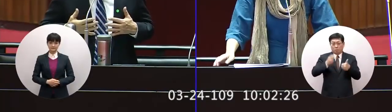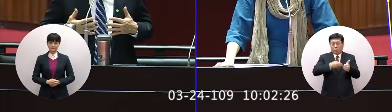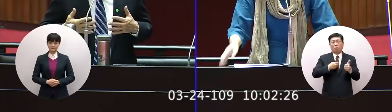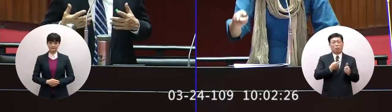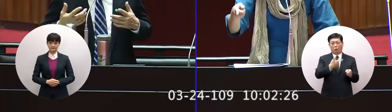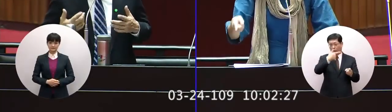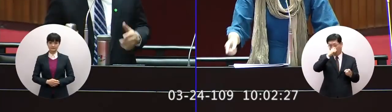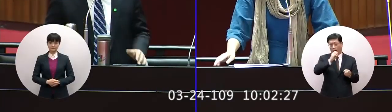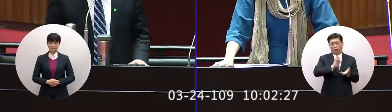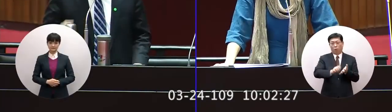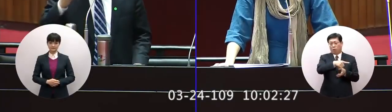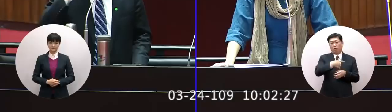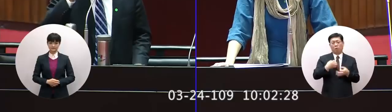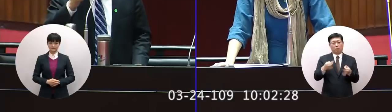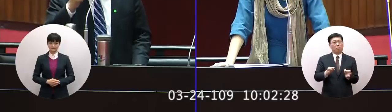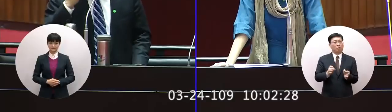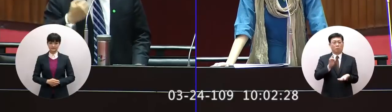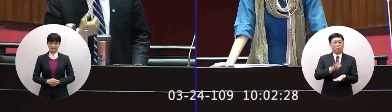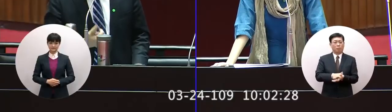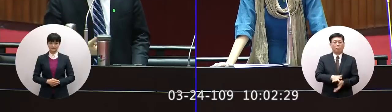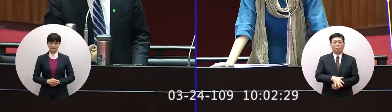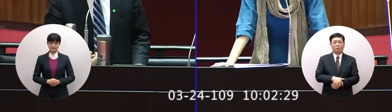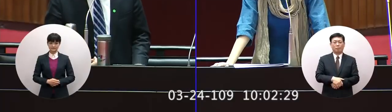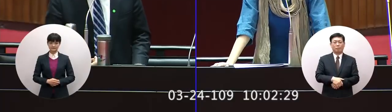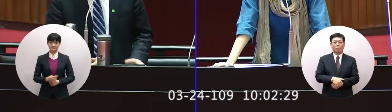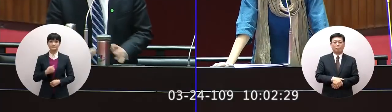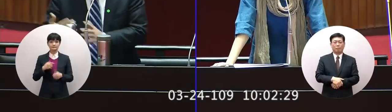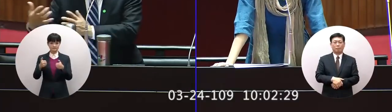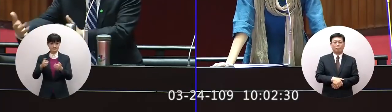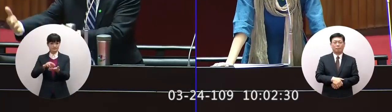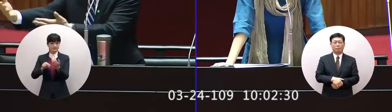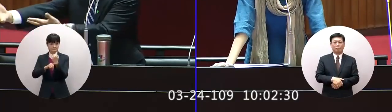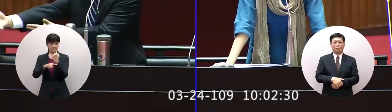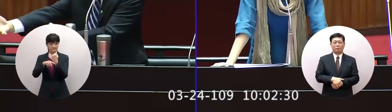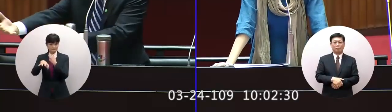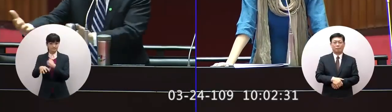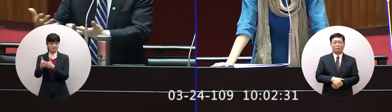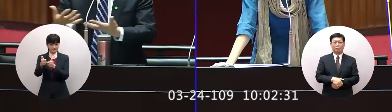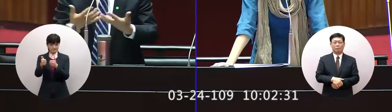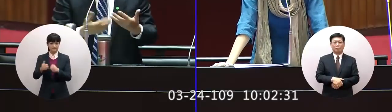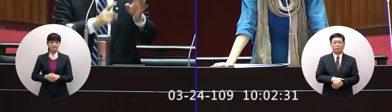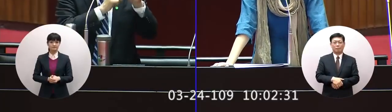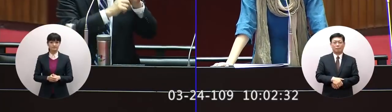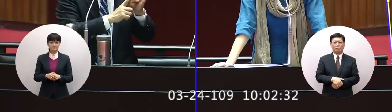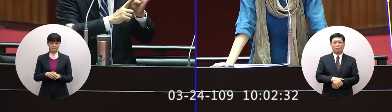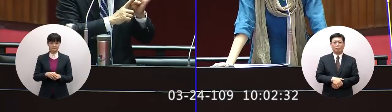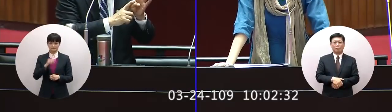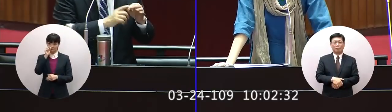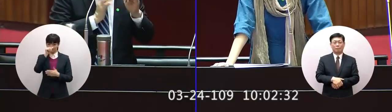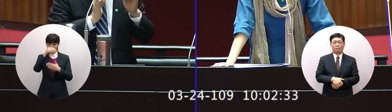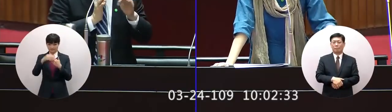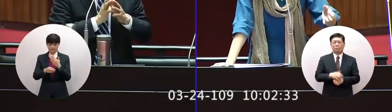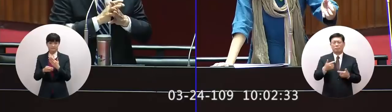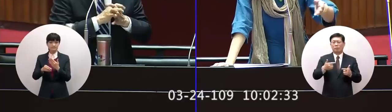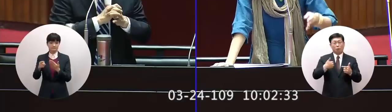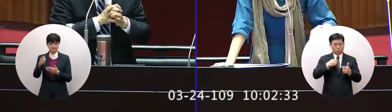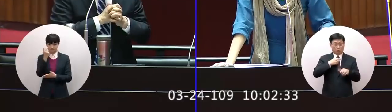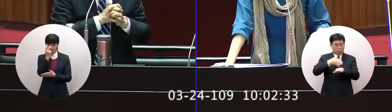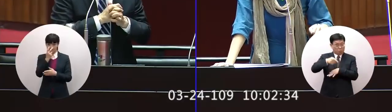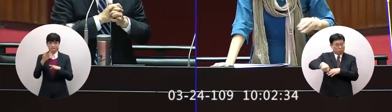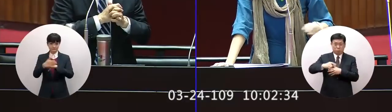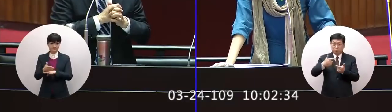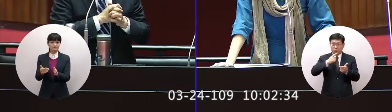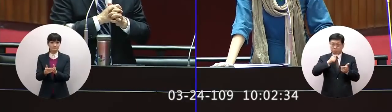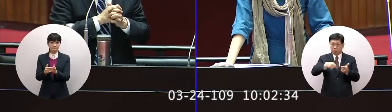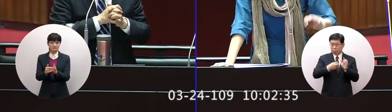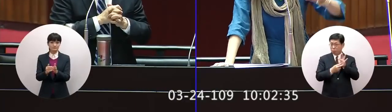了，一条才好用，得用一条就好啊。 我们就是要谢谢贵院，其实。在贵院通过的特别条例， 我们通过那一